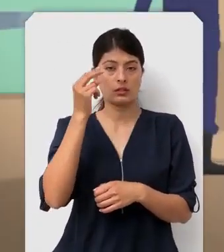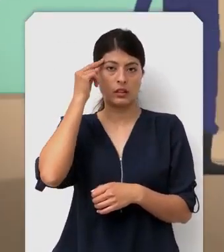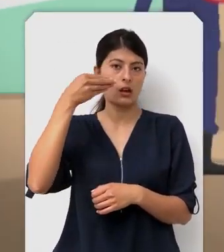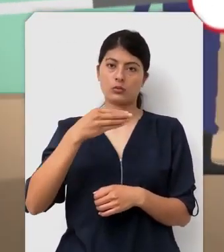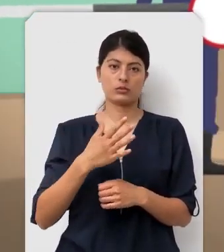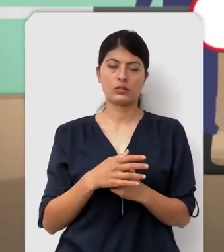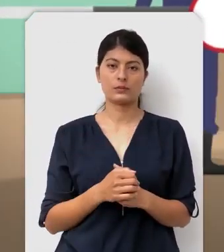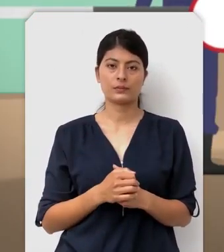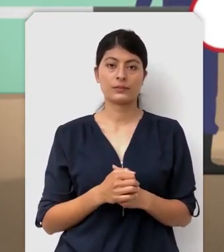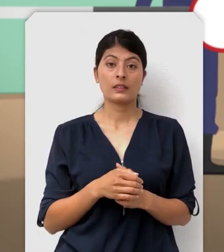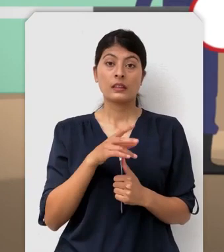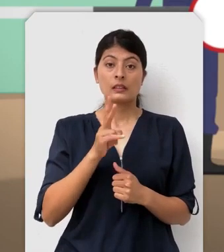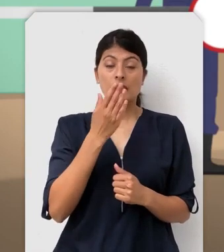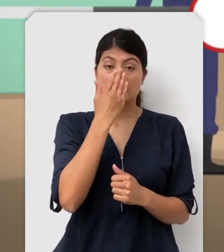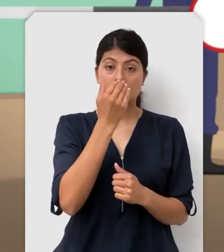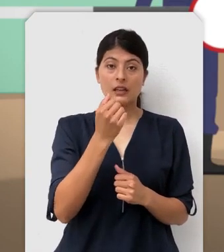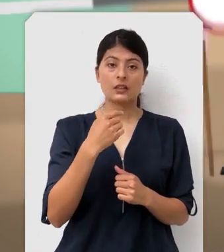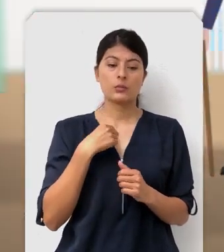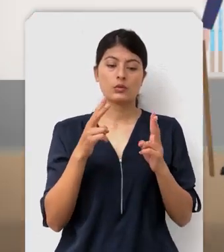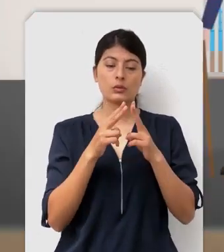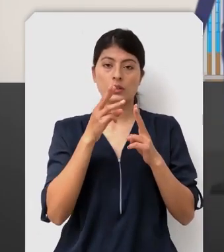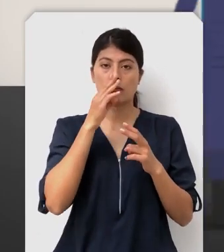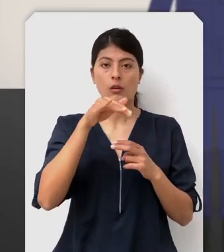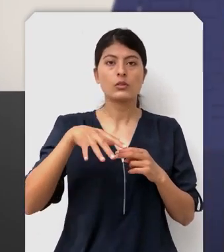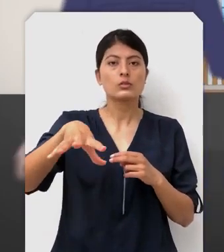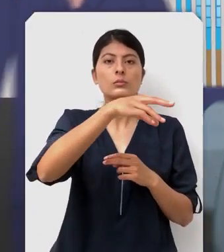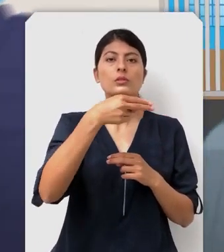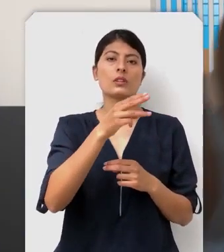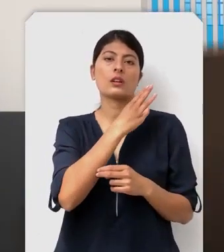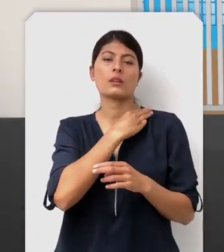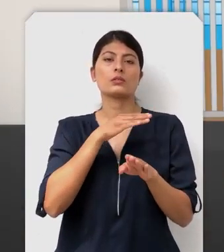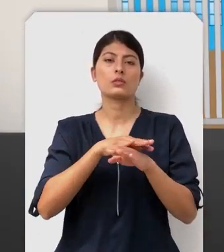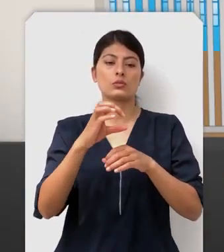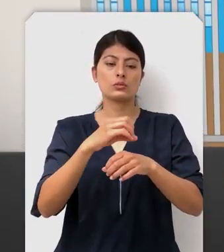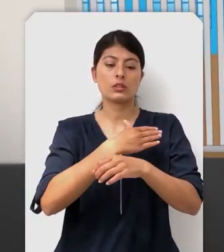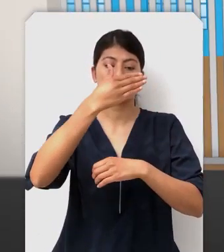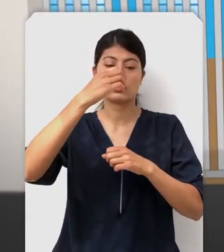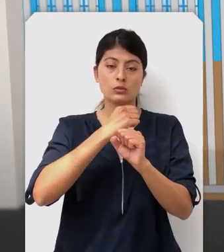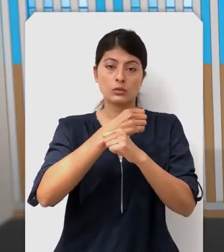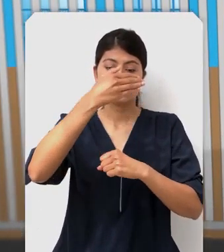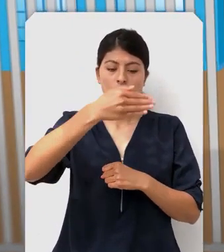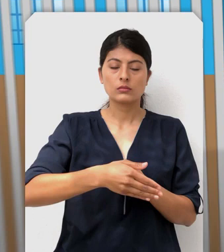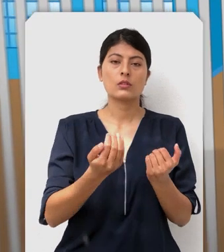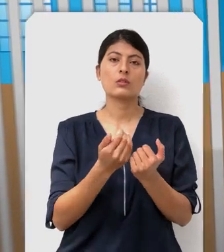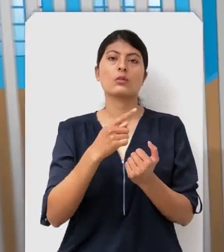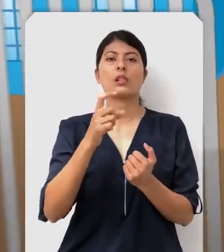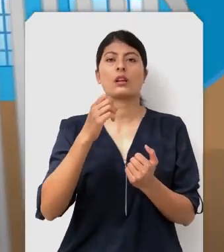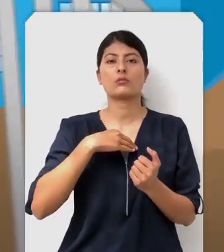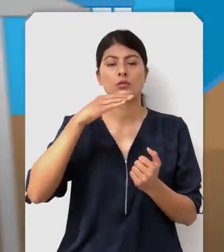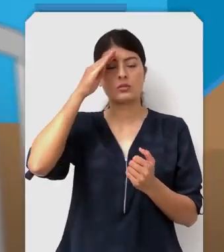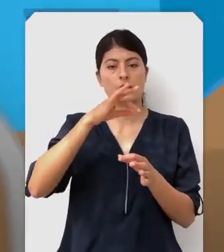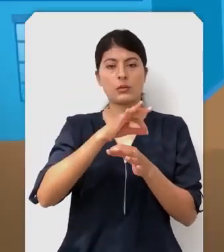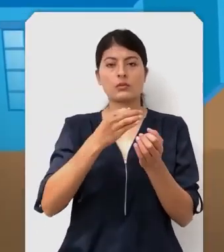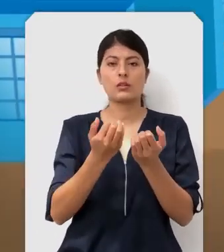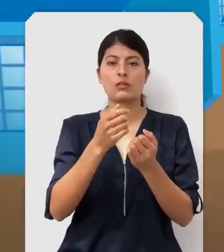मुखु ओके जिगु सम्पर्के वैपि सुयत संक्रमण या जोखिम मजुमा धका जी सरकार क्वारेन्टाइन